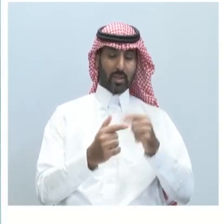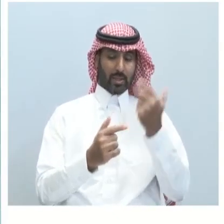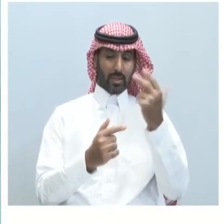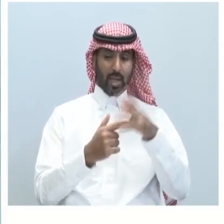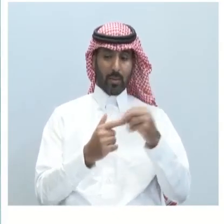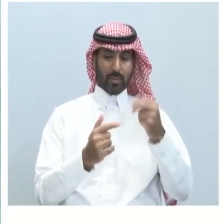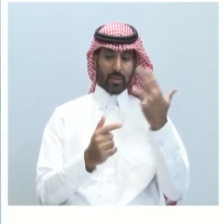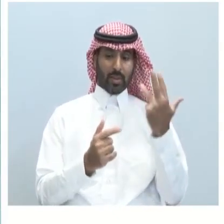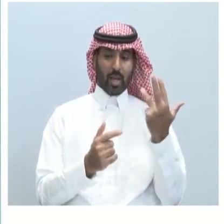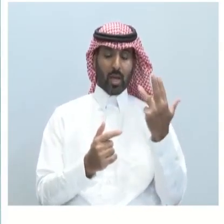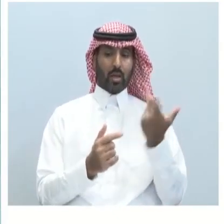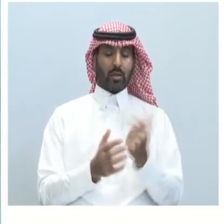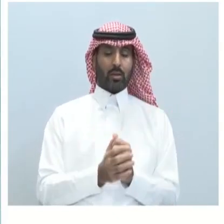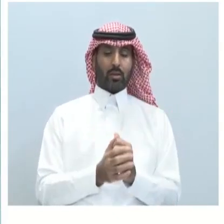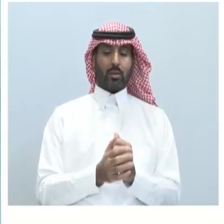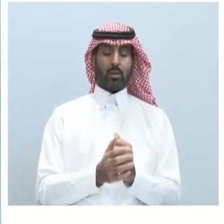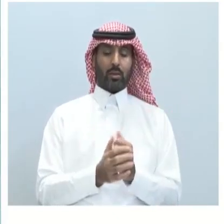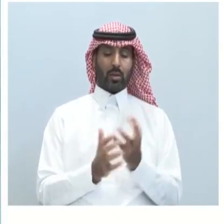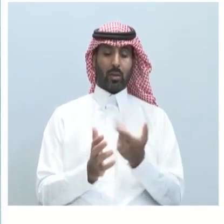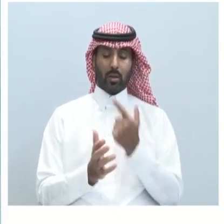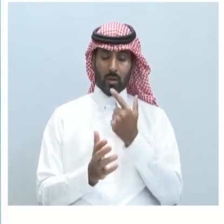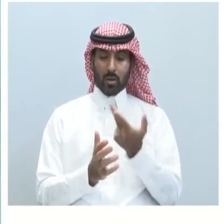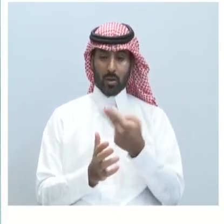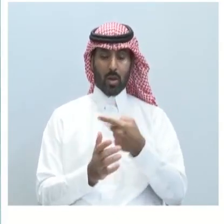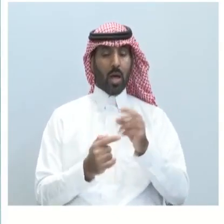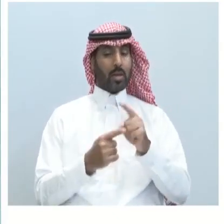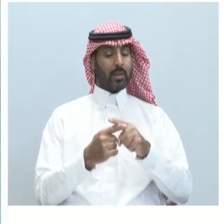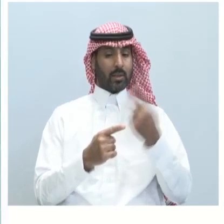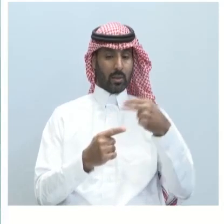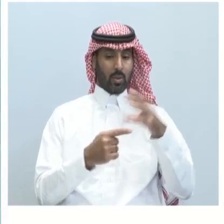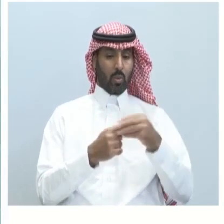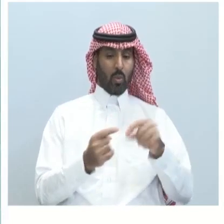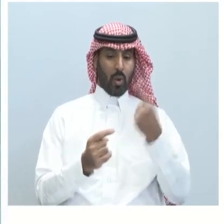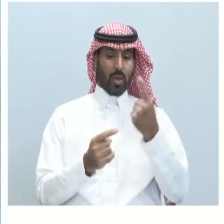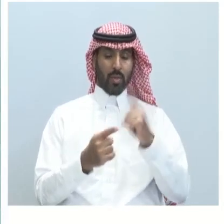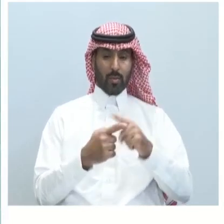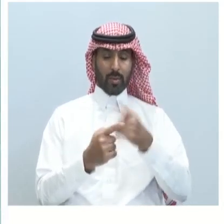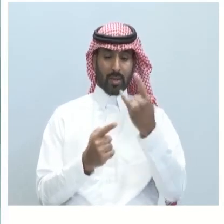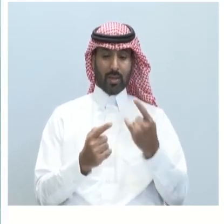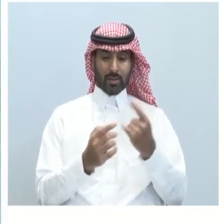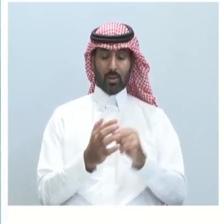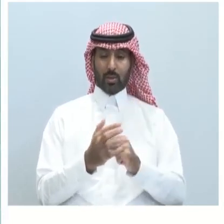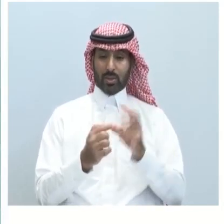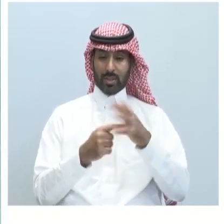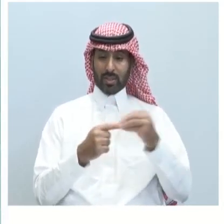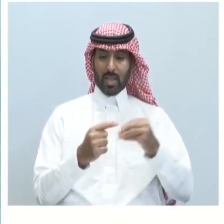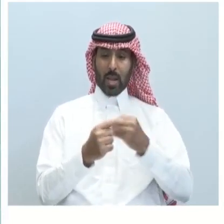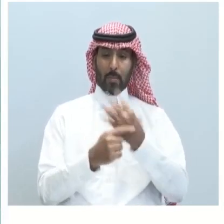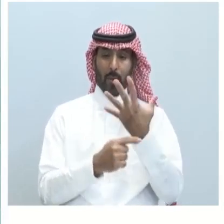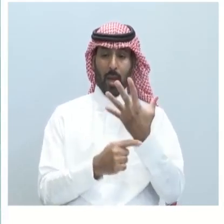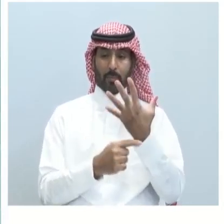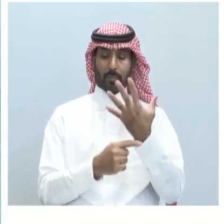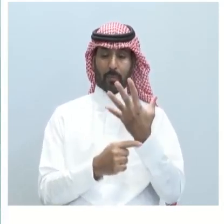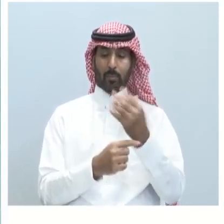عشره سالب تسعه طيب تركيز ايون الهيدروجين واحد ضرب عشره اس سالب خمسه اذا في هذه الحاله